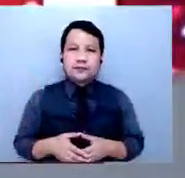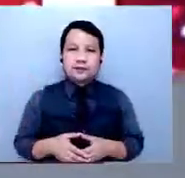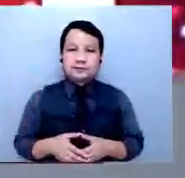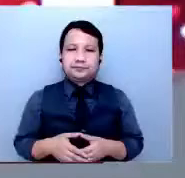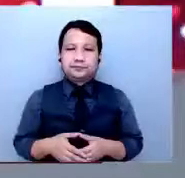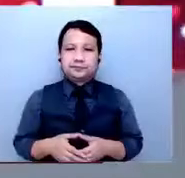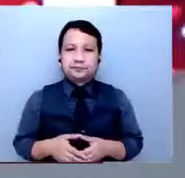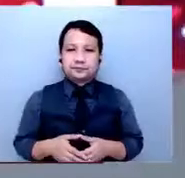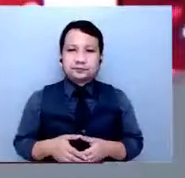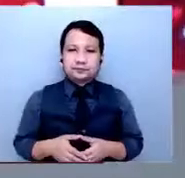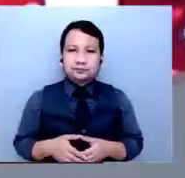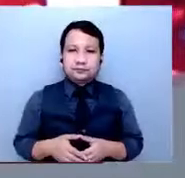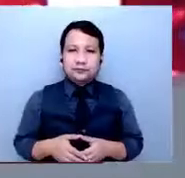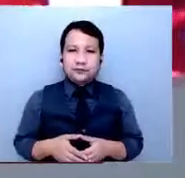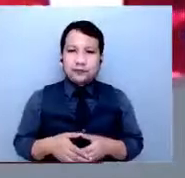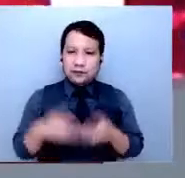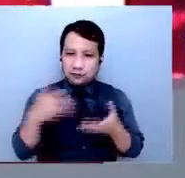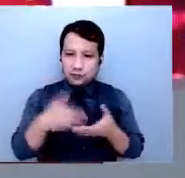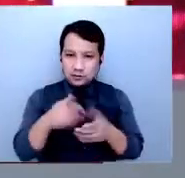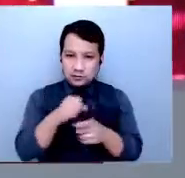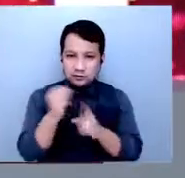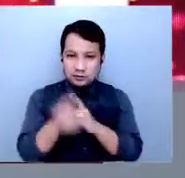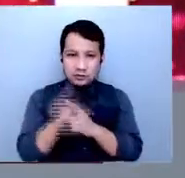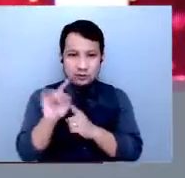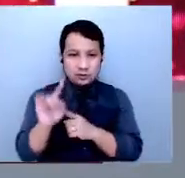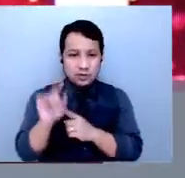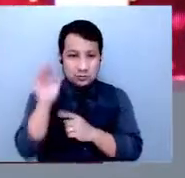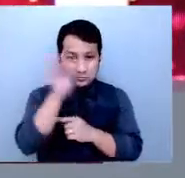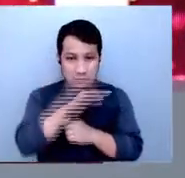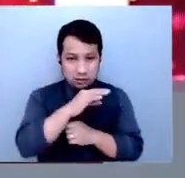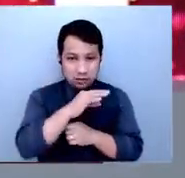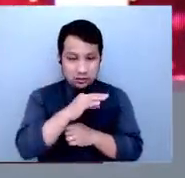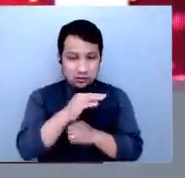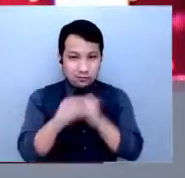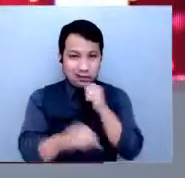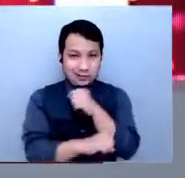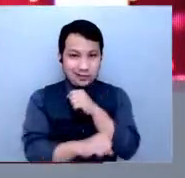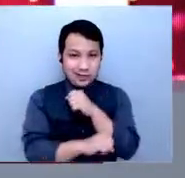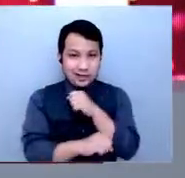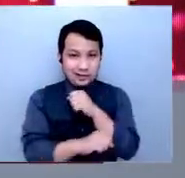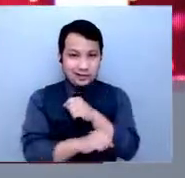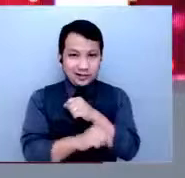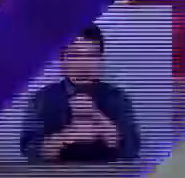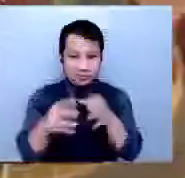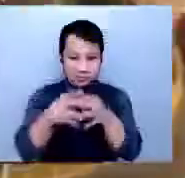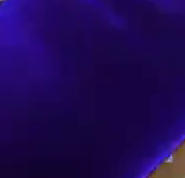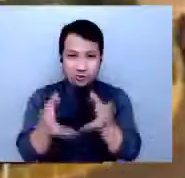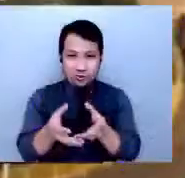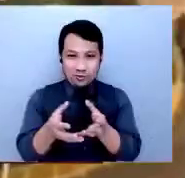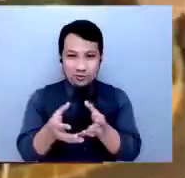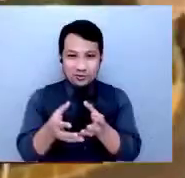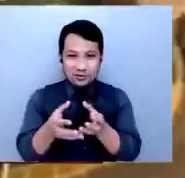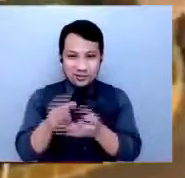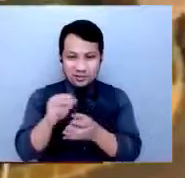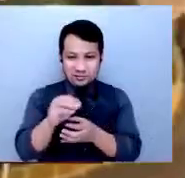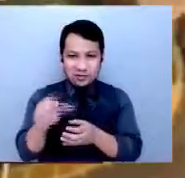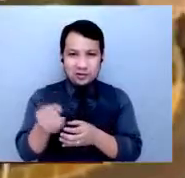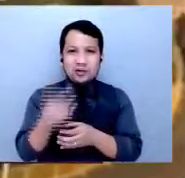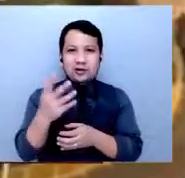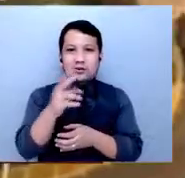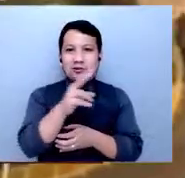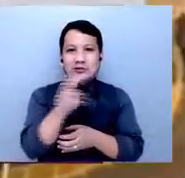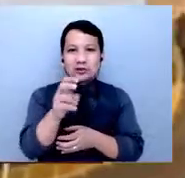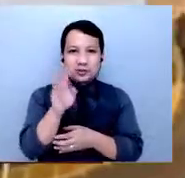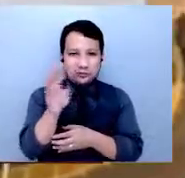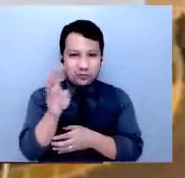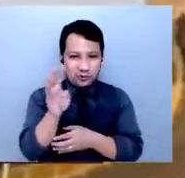Mainit ding pinag-usapan sa social media ang peking pagnanakaw sa globo sa Mall of Asia. Pumalo sa halos